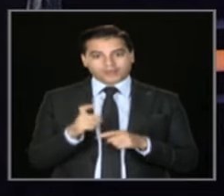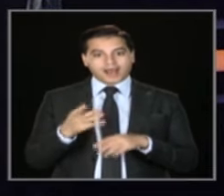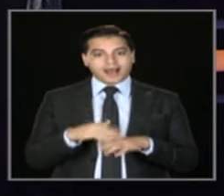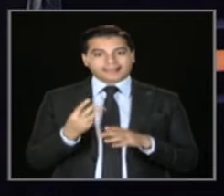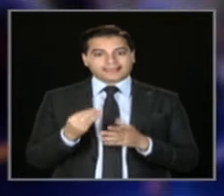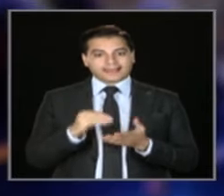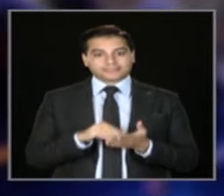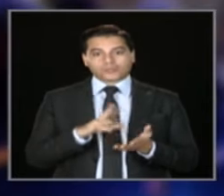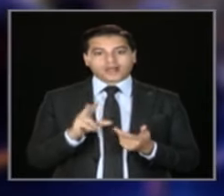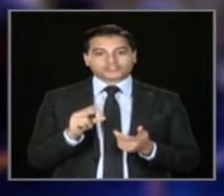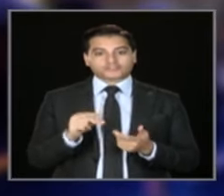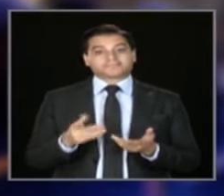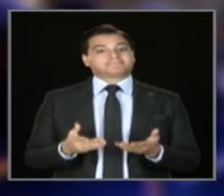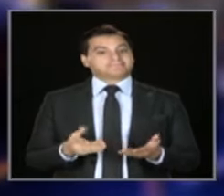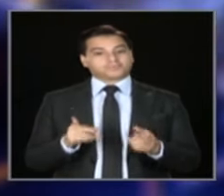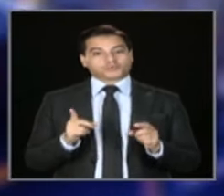نقطه ولا ب 20